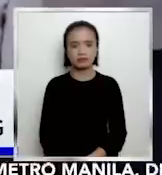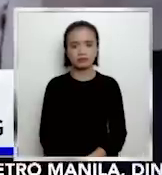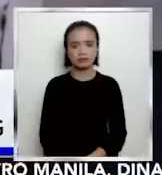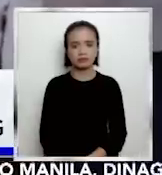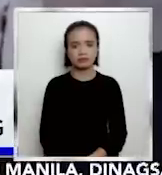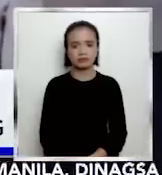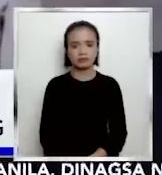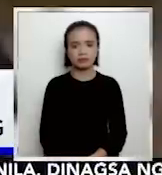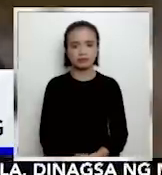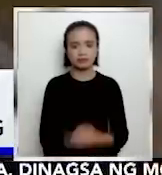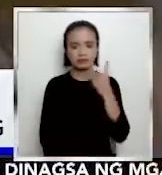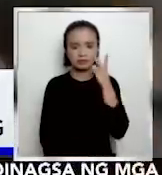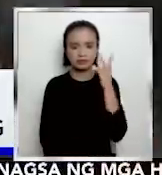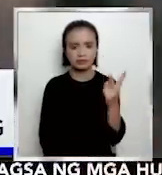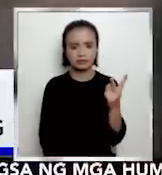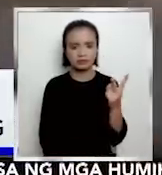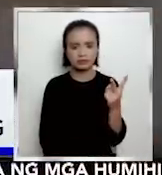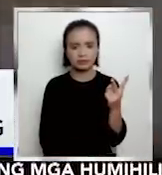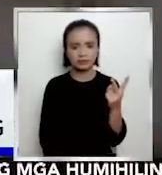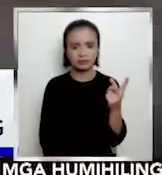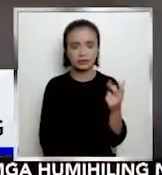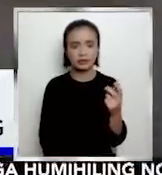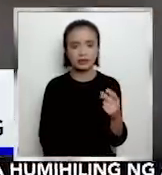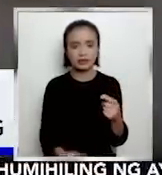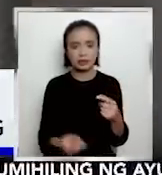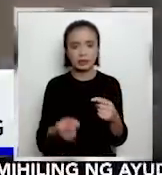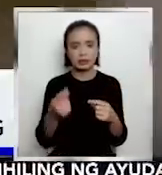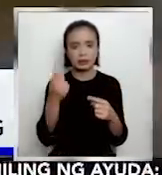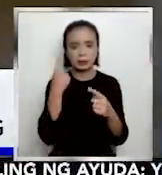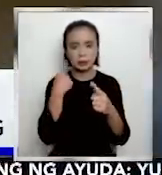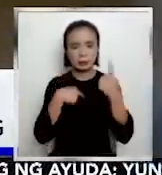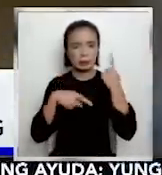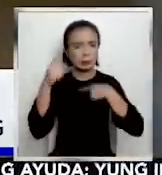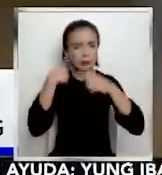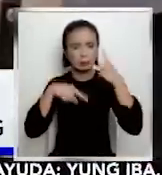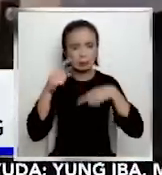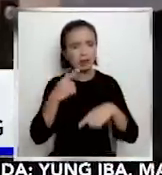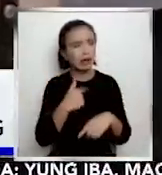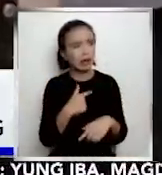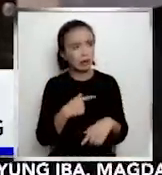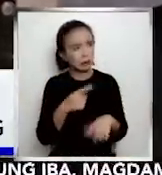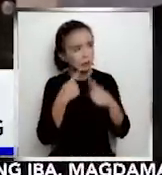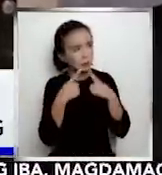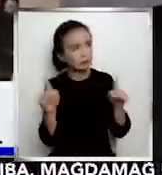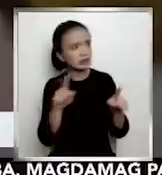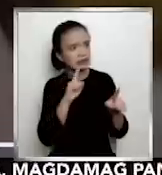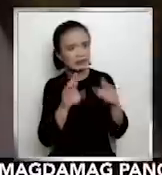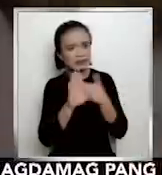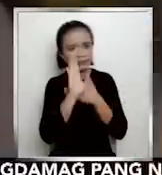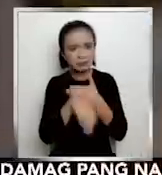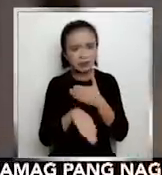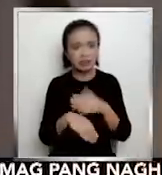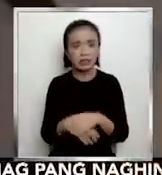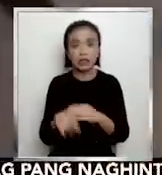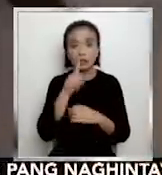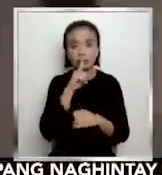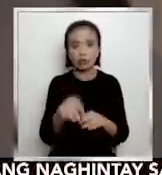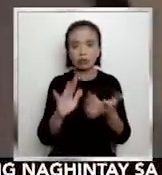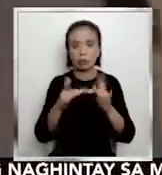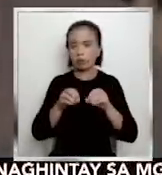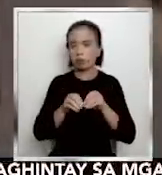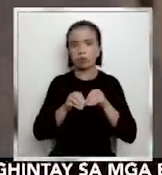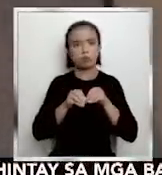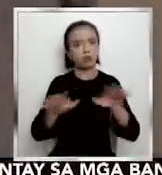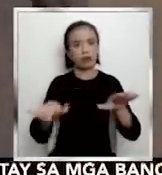Wala na. Tearjerker! Nakabalik na nga ako. at certified trending ang episode kagabi ng